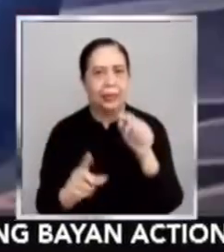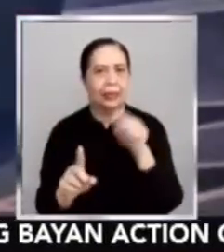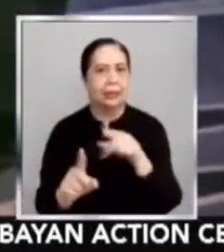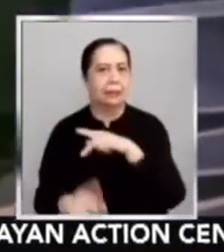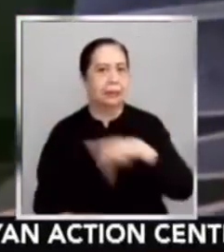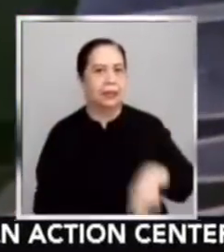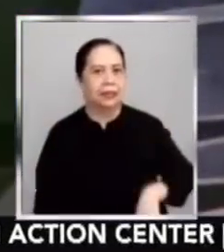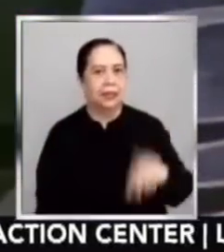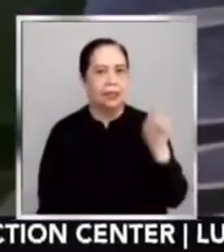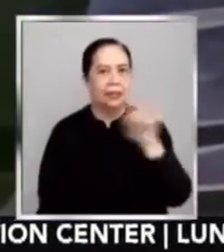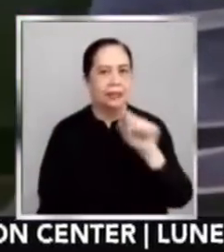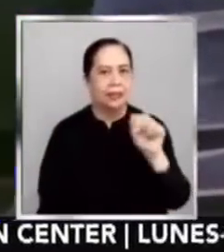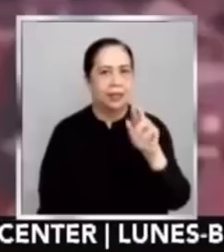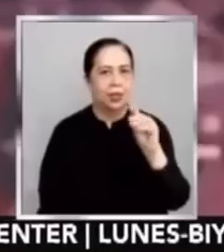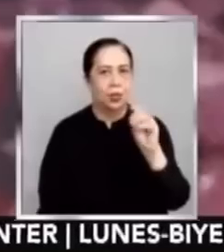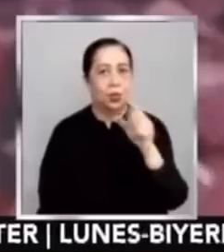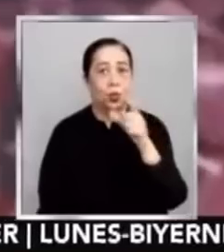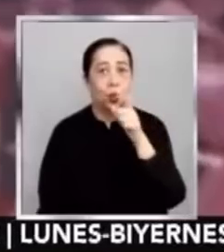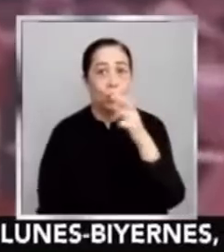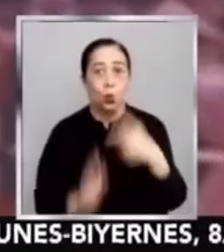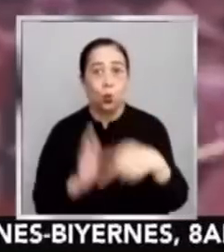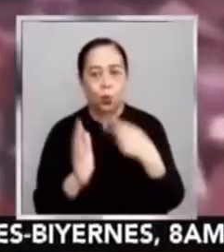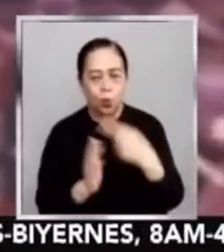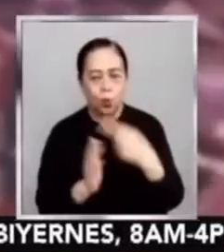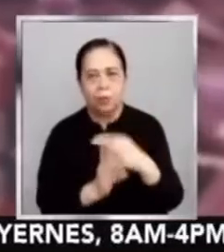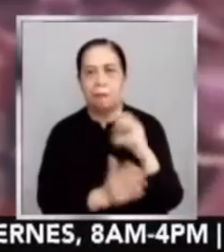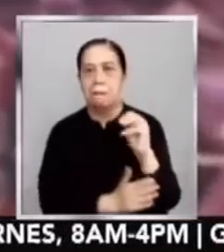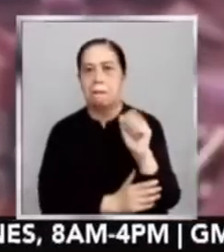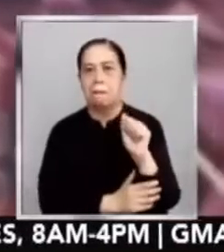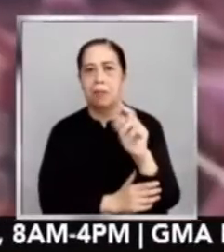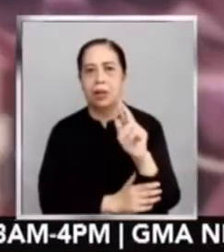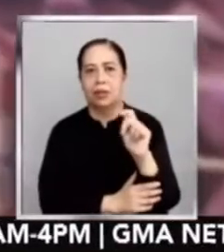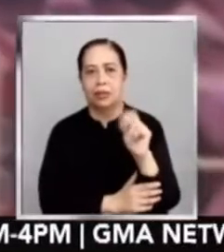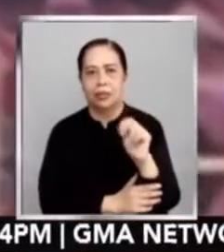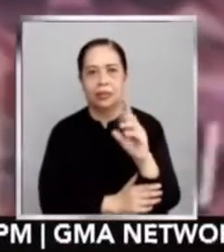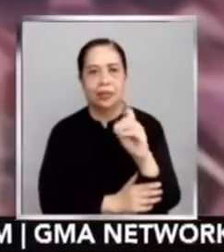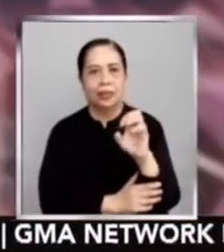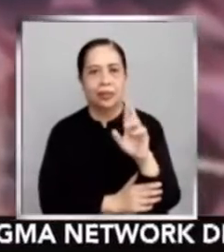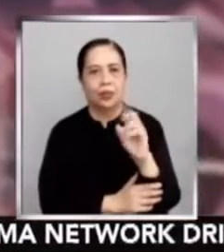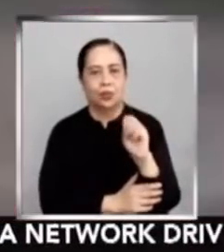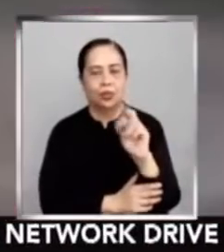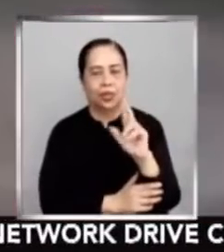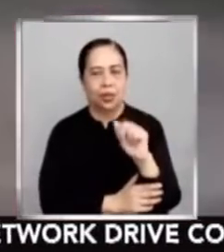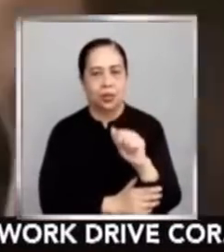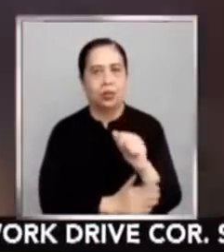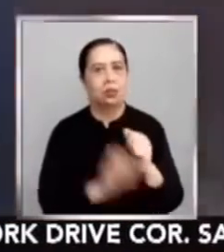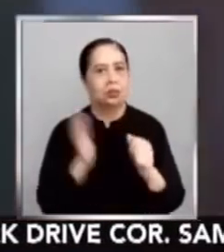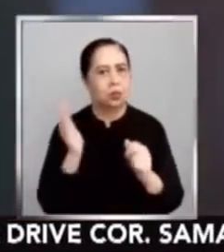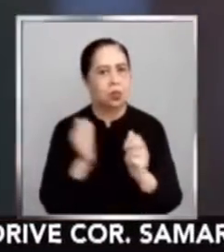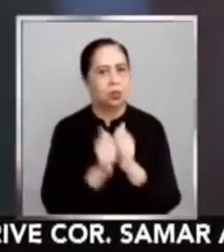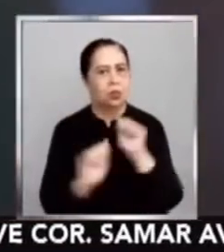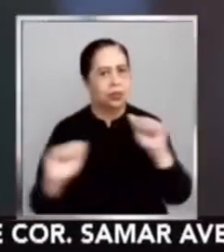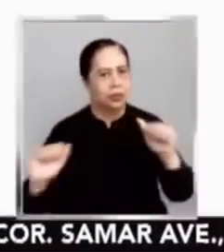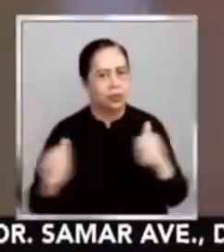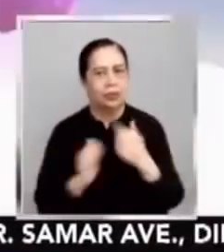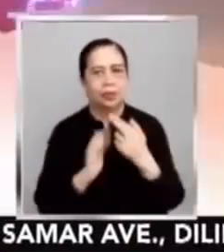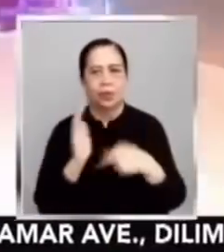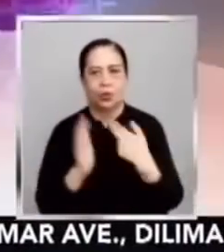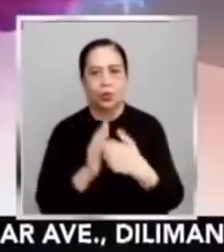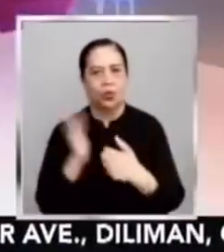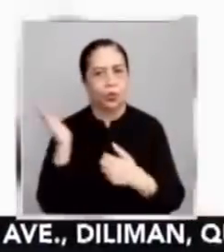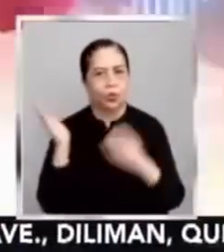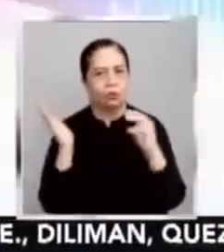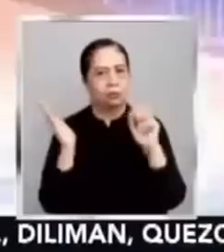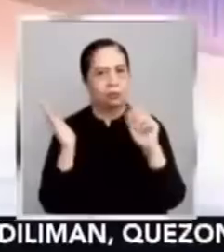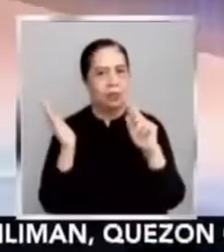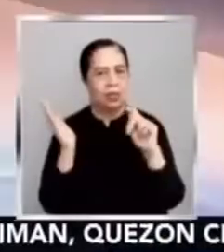Sardos, played by Kapuso star Martin Del Rosario. Isa na raw ito sa pinaka-challenging role ni Martin. Hindi naman